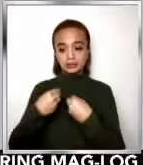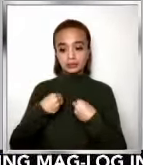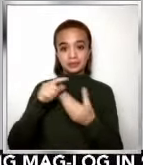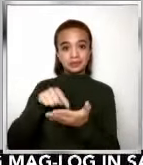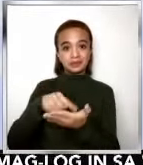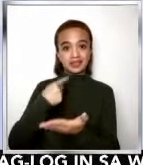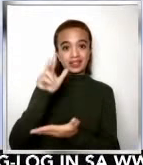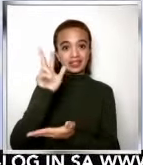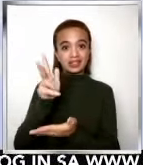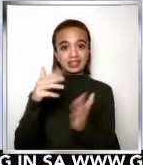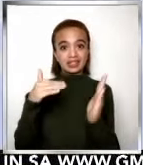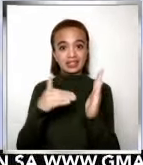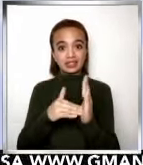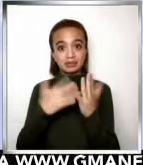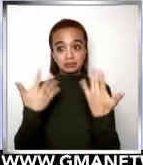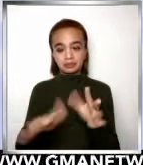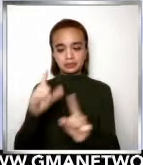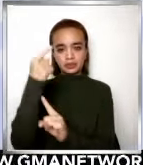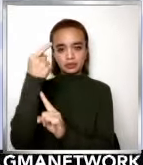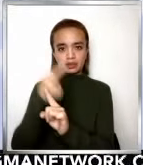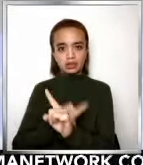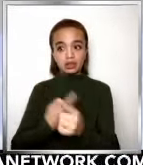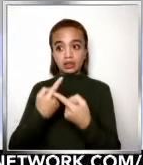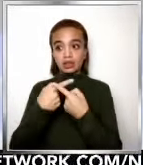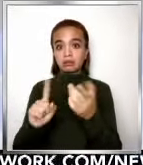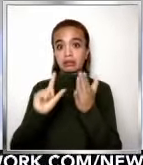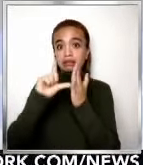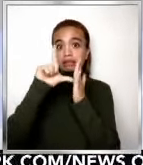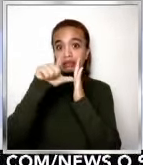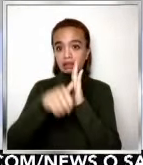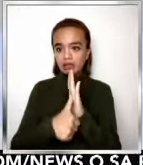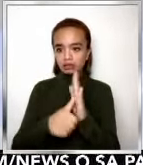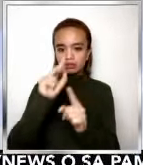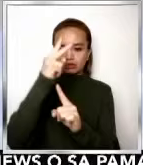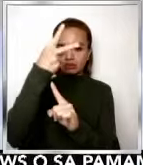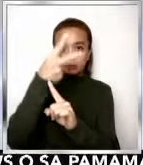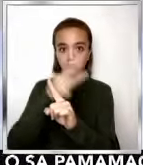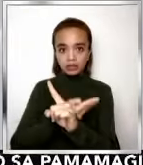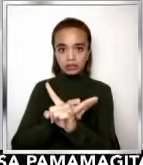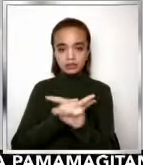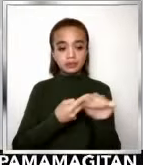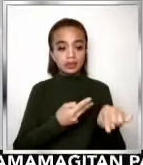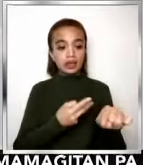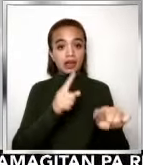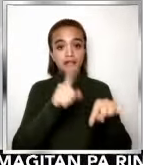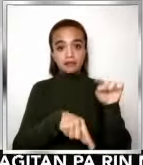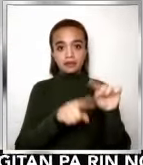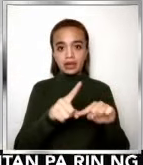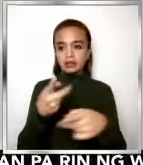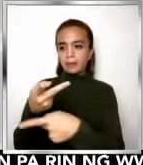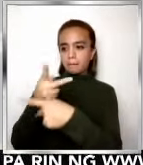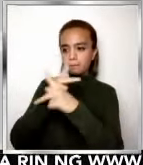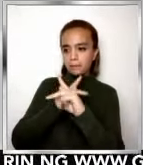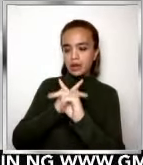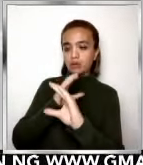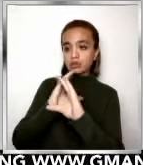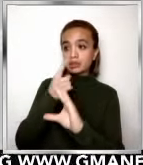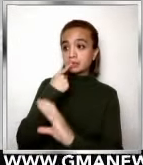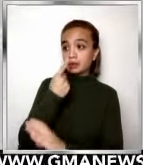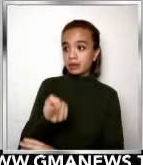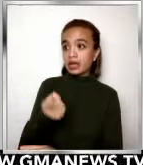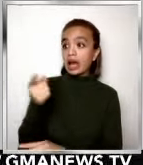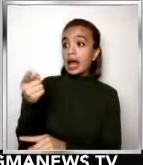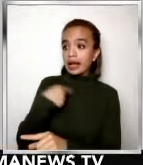ang isang buwan. Pero makalipas ang isa pang buwan, hiniram ng kaibigan ang kotse at nagsabing papalitan ito ng